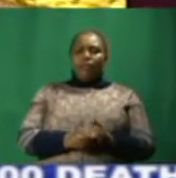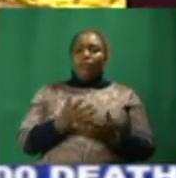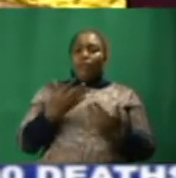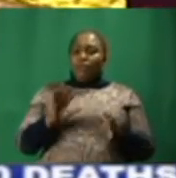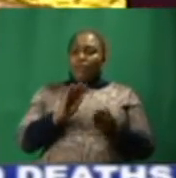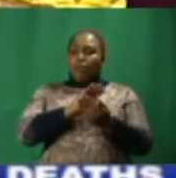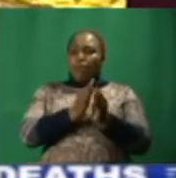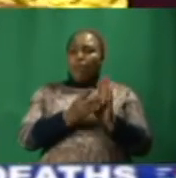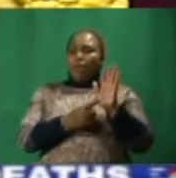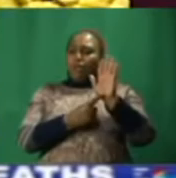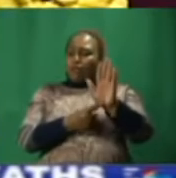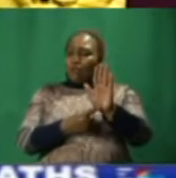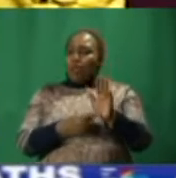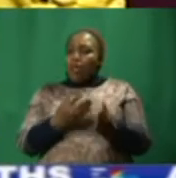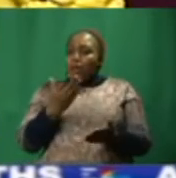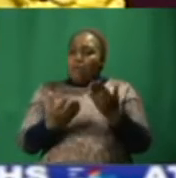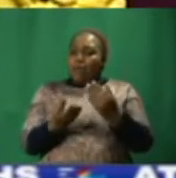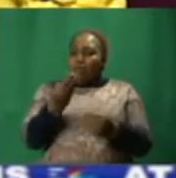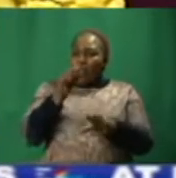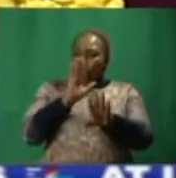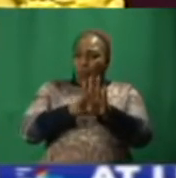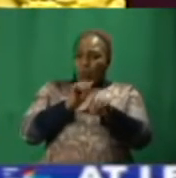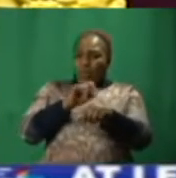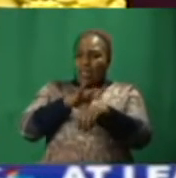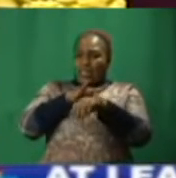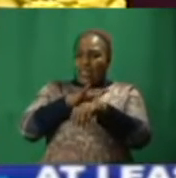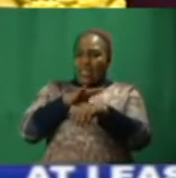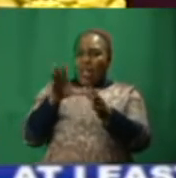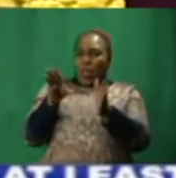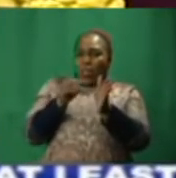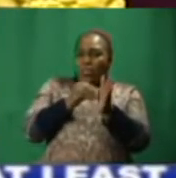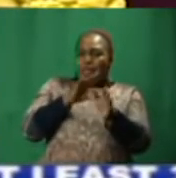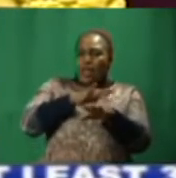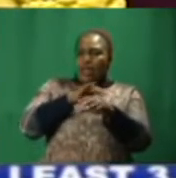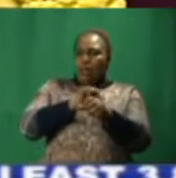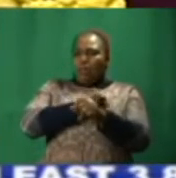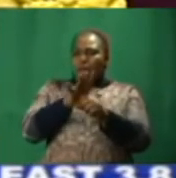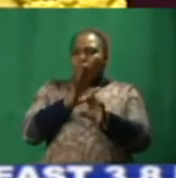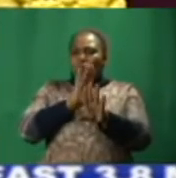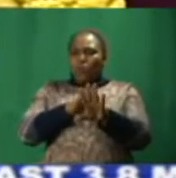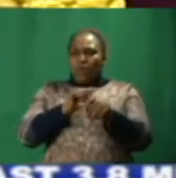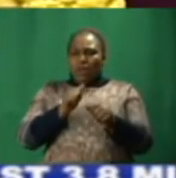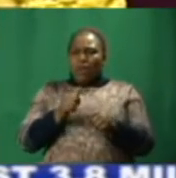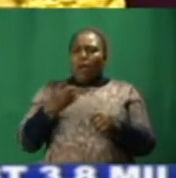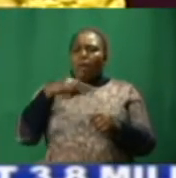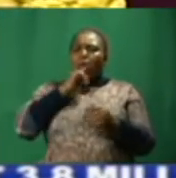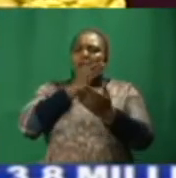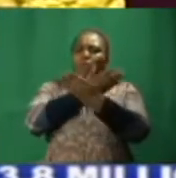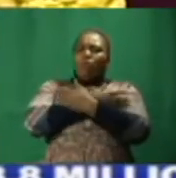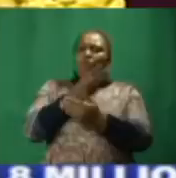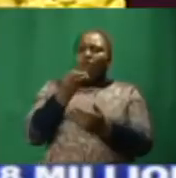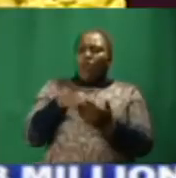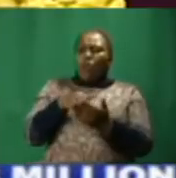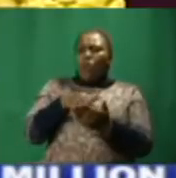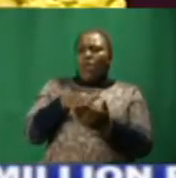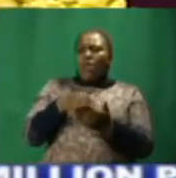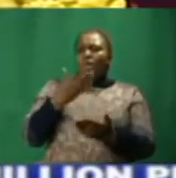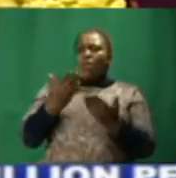simfana wami bekho sengatholakala lutho senawo lo mkhuhlane kodwa nje sathi umcimbi wami mfana ubuthakathaka umfana namhla